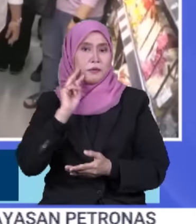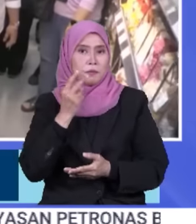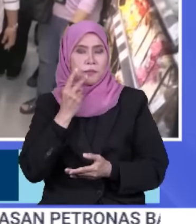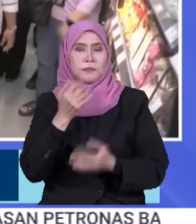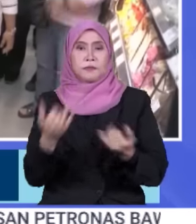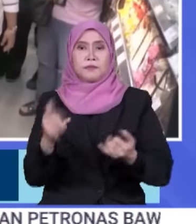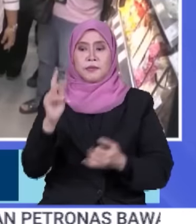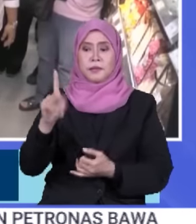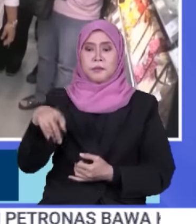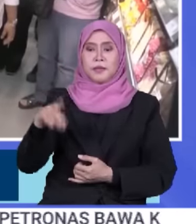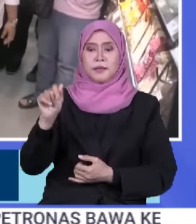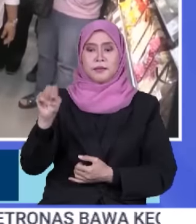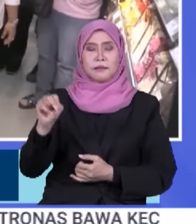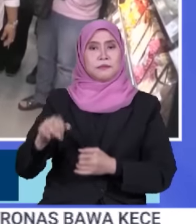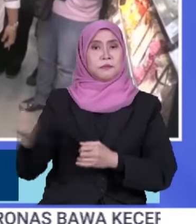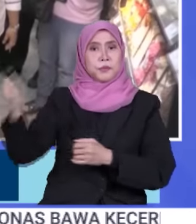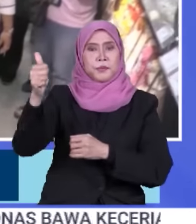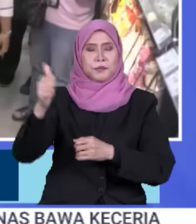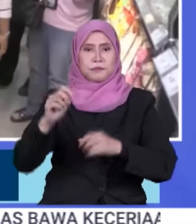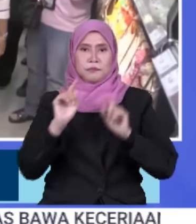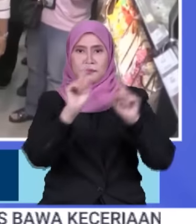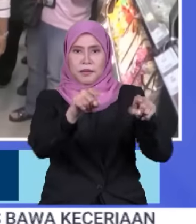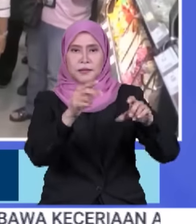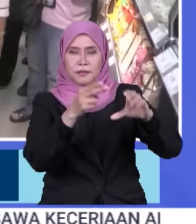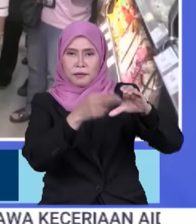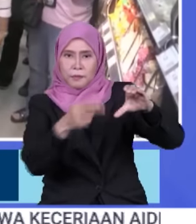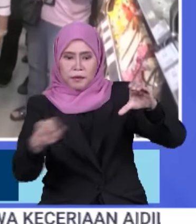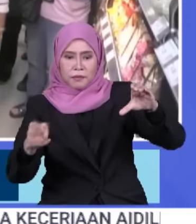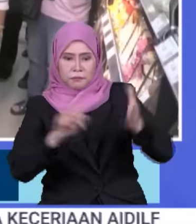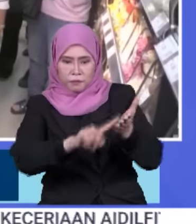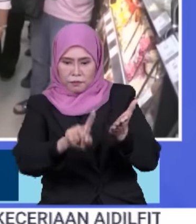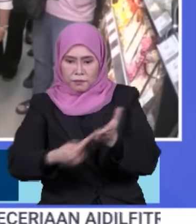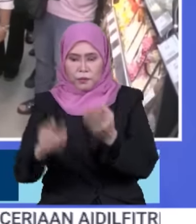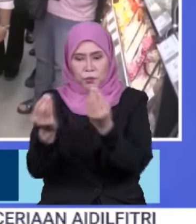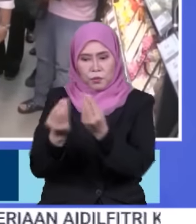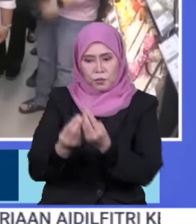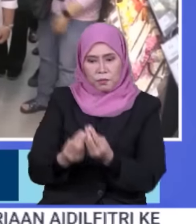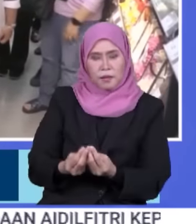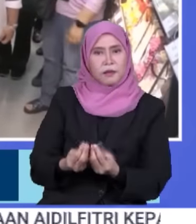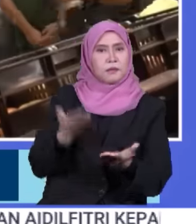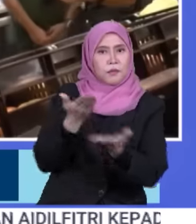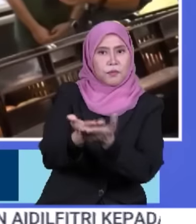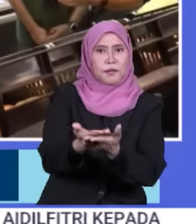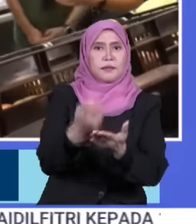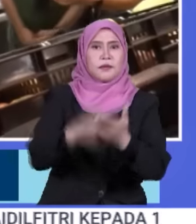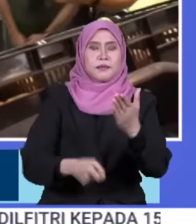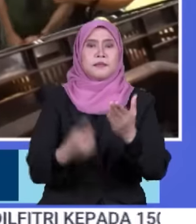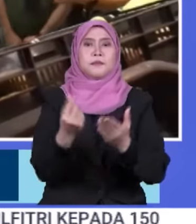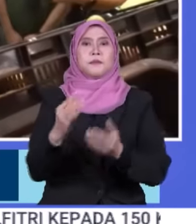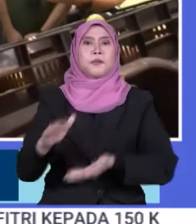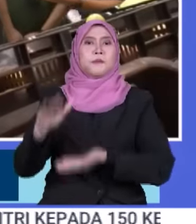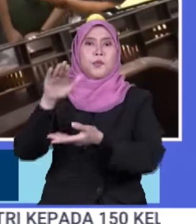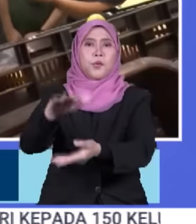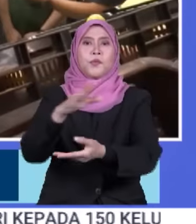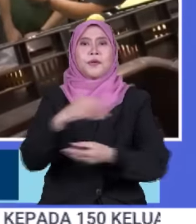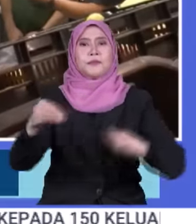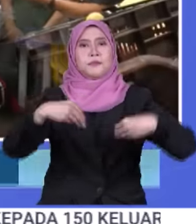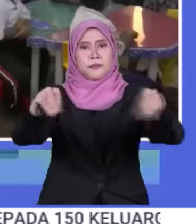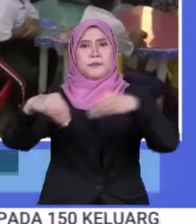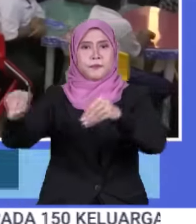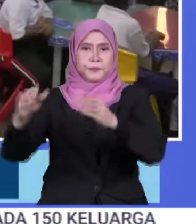padang ke Cameron Highlands bagi meninjau pengeluaran sayur serta kadar harga yang ditawarkan kepada pemborong dan perincit.